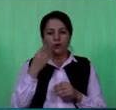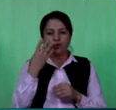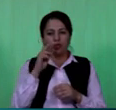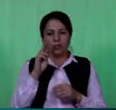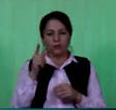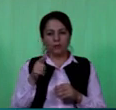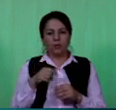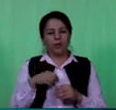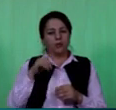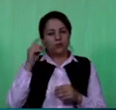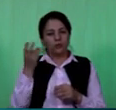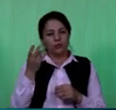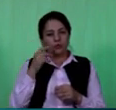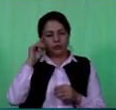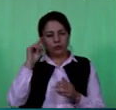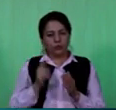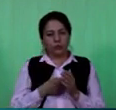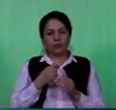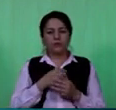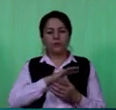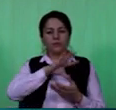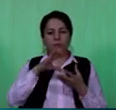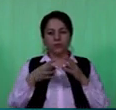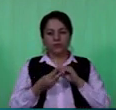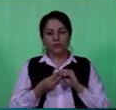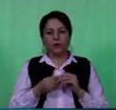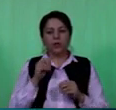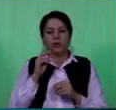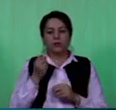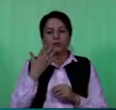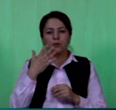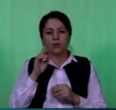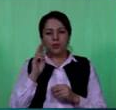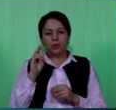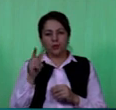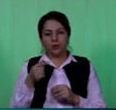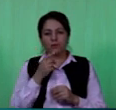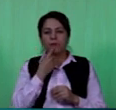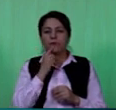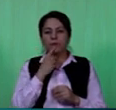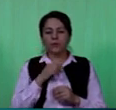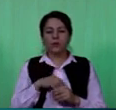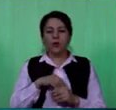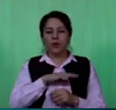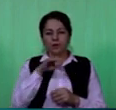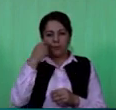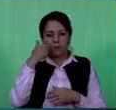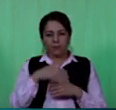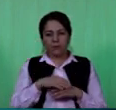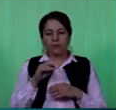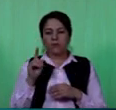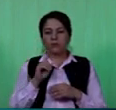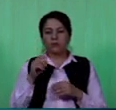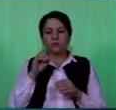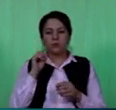килограммов конфет купили глядя на краткую запись вы поняли что задача простая и решается она